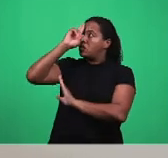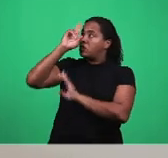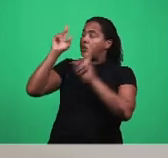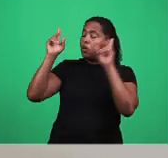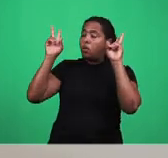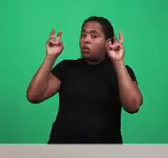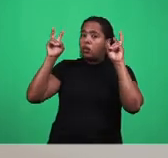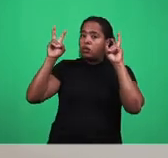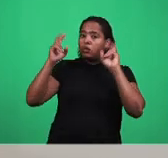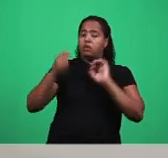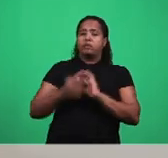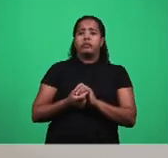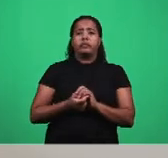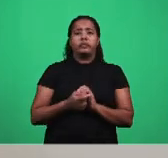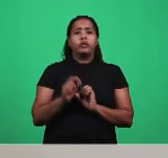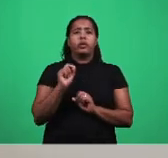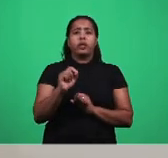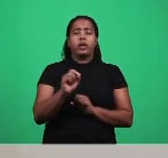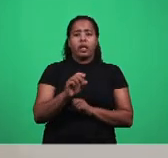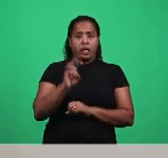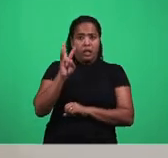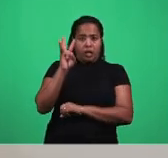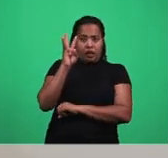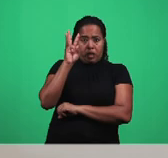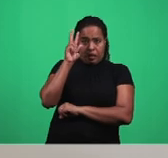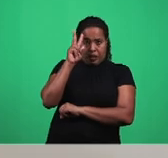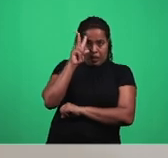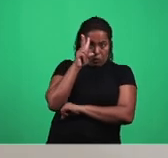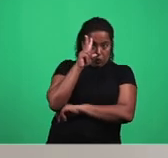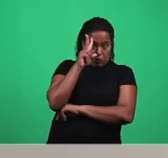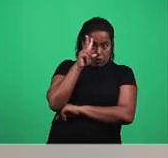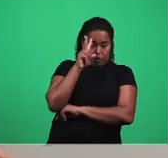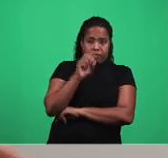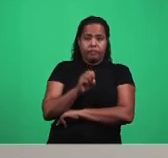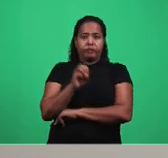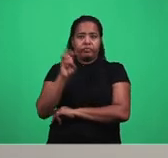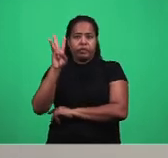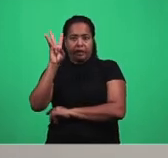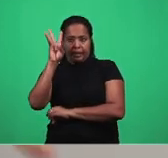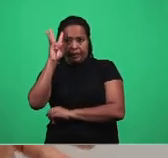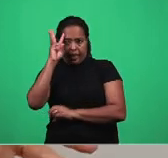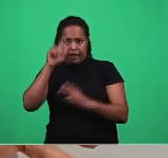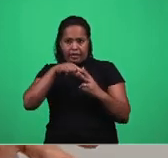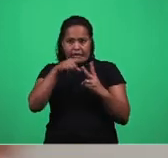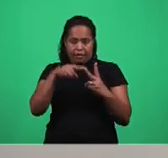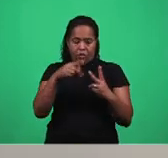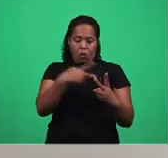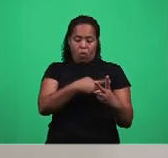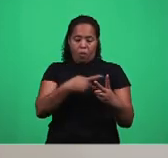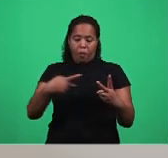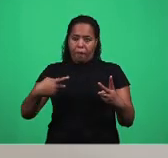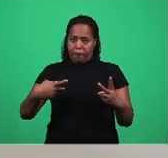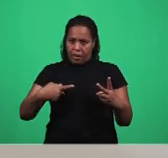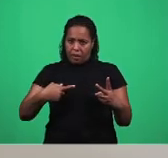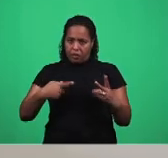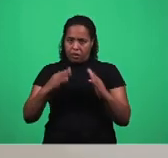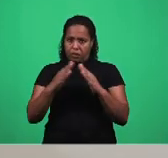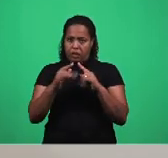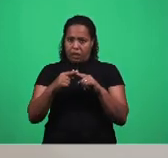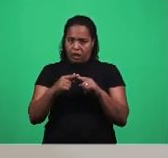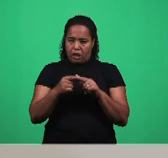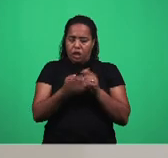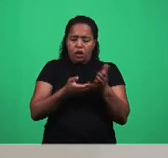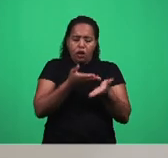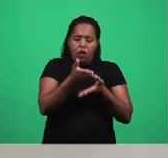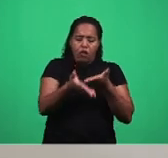donc a été conclu comme ça. Lundi, mardi, les pasteurs dans leurs églises locales, ils vont prendre soin de leurs brebis.